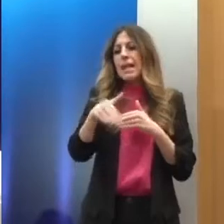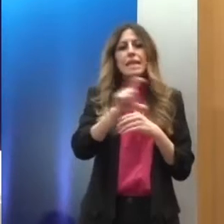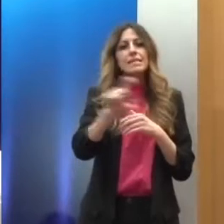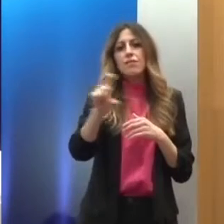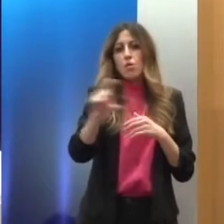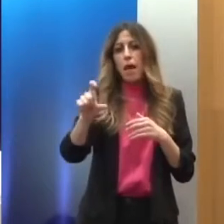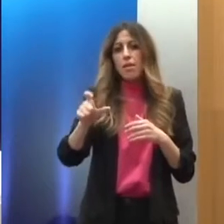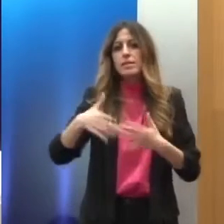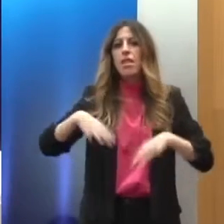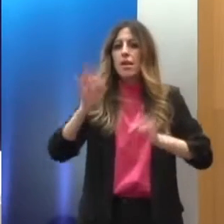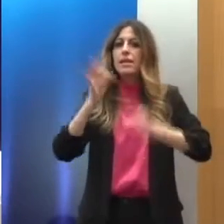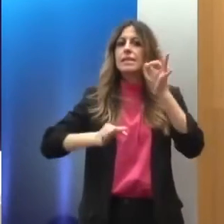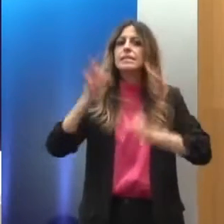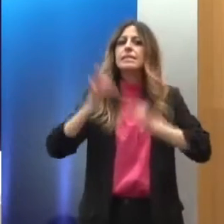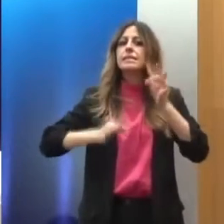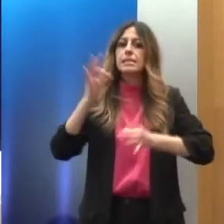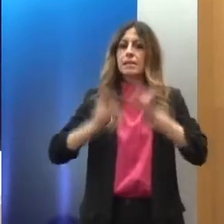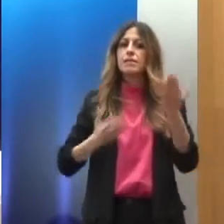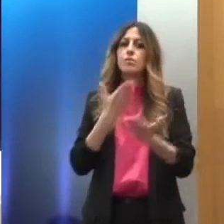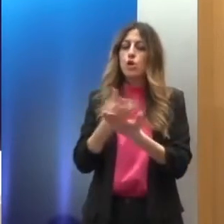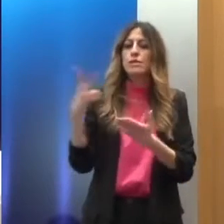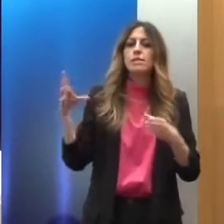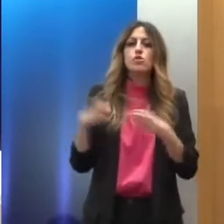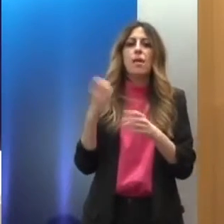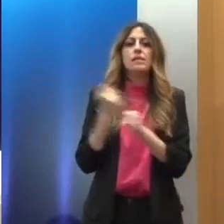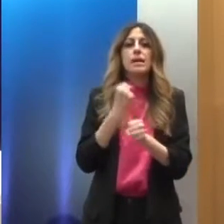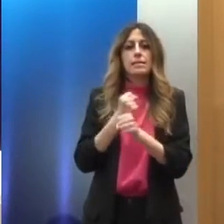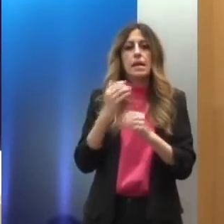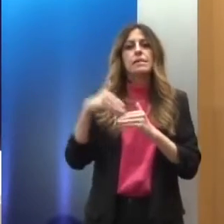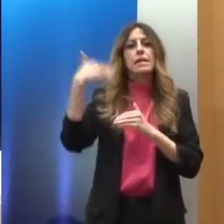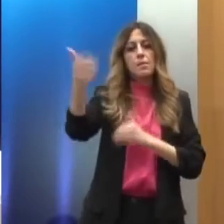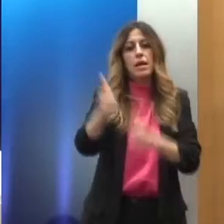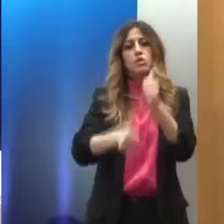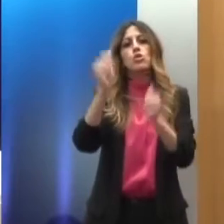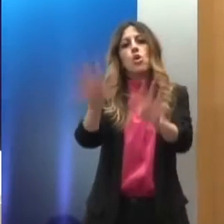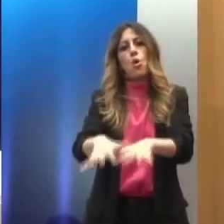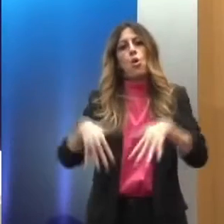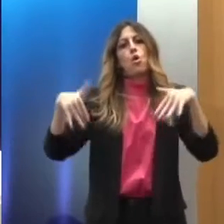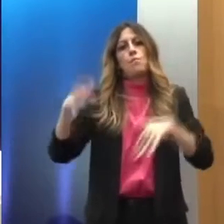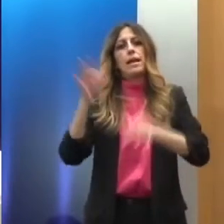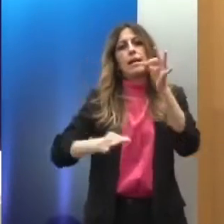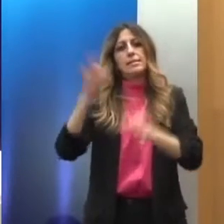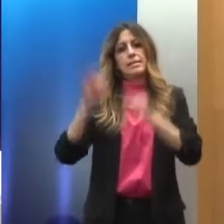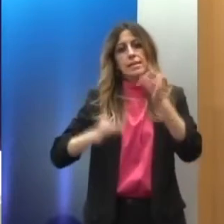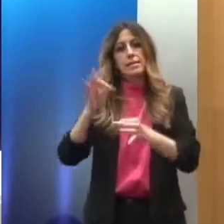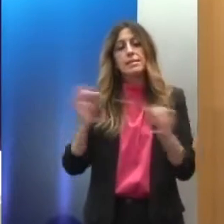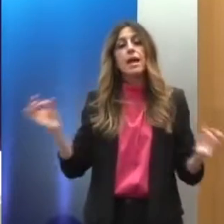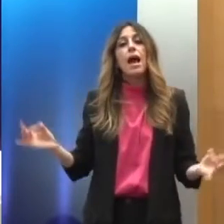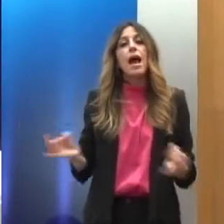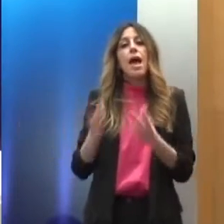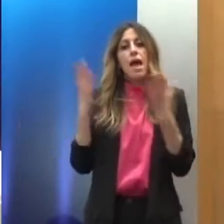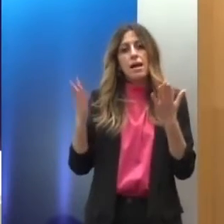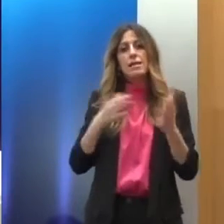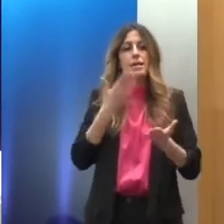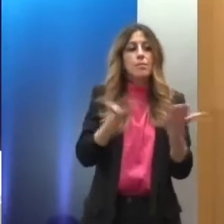θα συζητηθεί πρώτα σε ομάδα εργασίας και στη συνέχεια τον Ιούνιο στην Ολομέλεια, εάν έχουν υιοθετηθεί ενδιάμεσες συστάσεις της ΕΚΡΗ